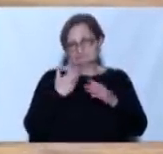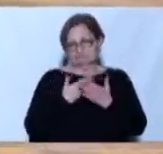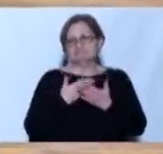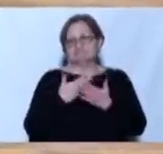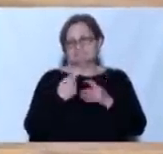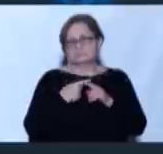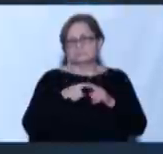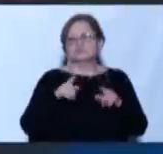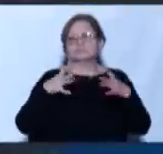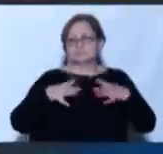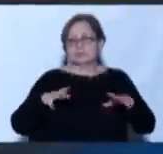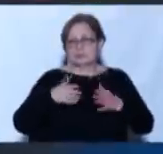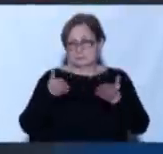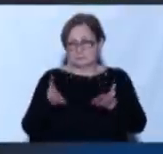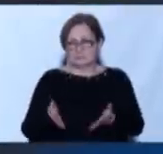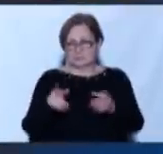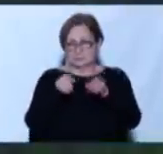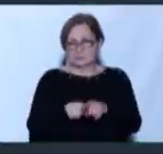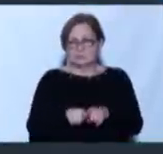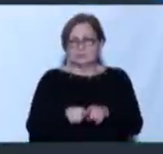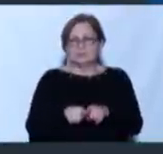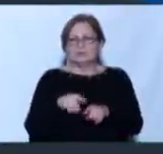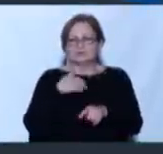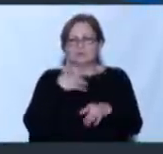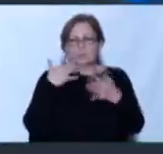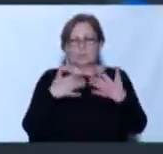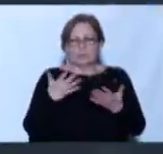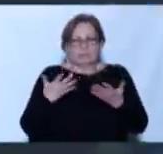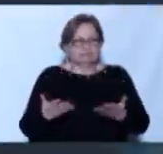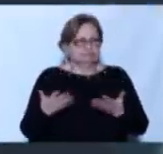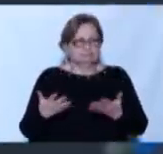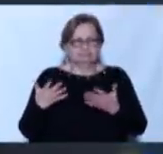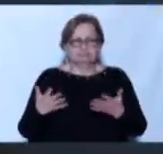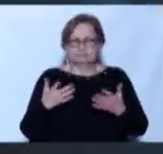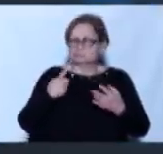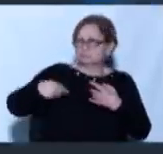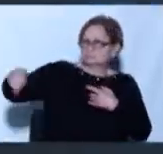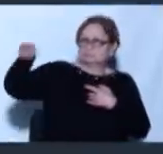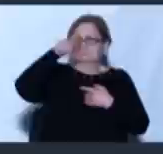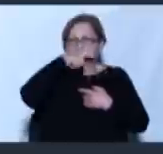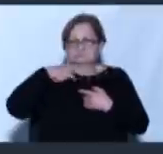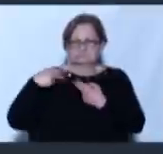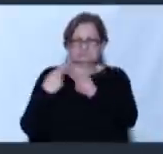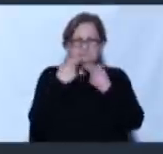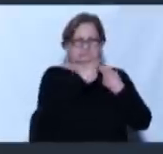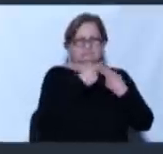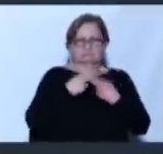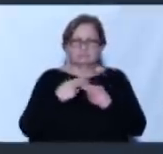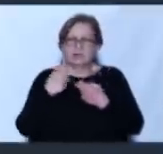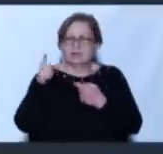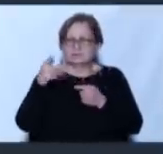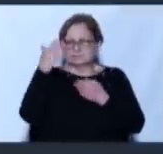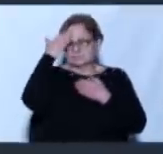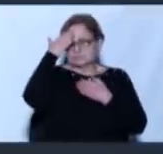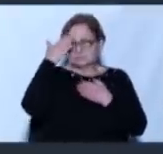რომ საქართველო, რომელიც ძალიან დისკომფორტში გრძნობდა თავს იმ გარემოში, რაც იყო, იმიტომ რომ ეს იყო მისთვის უცხო